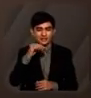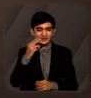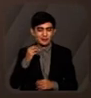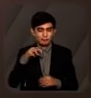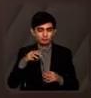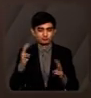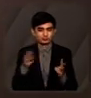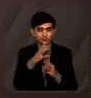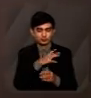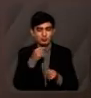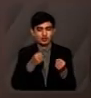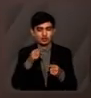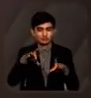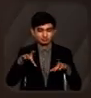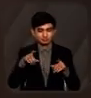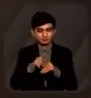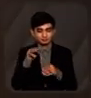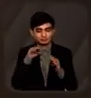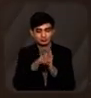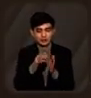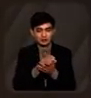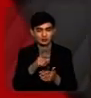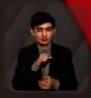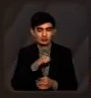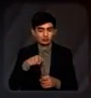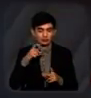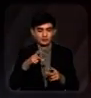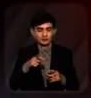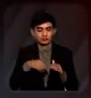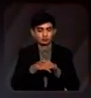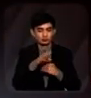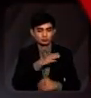Сам водитель пожар заметил не сразу. К счастью, никто не пострадал.